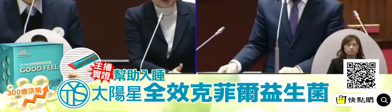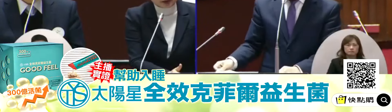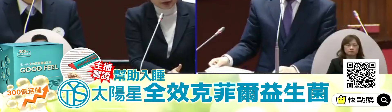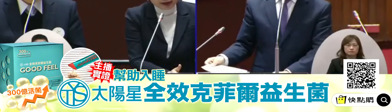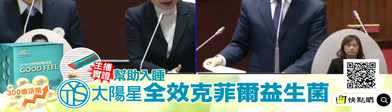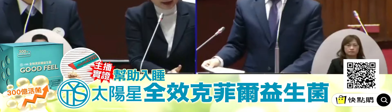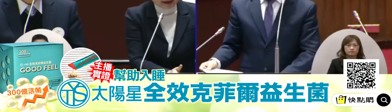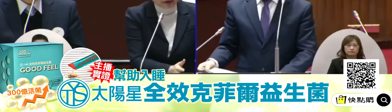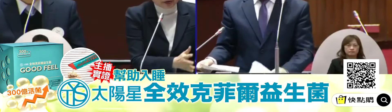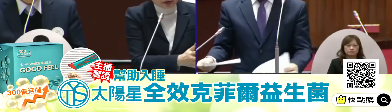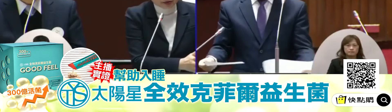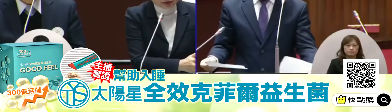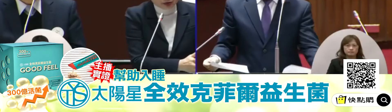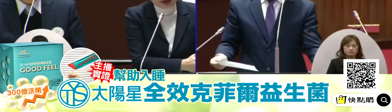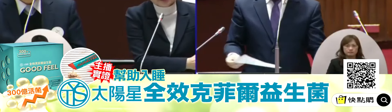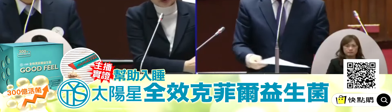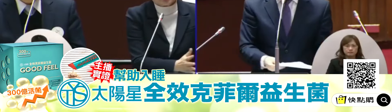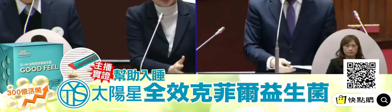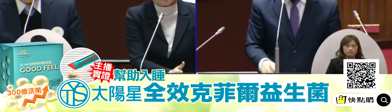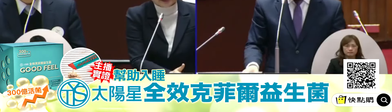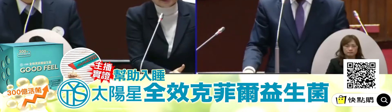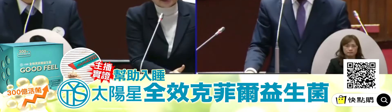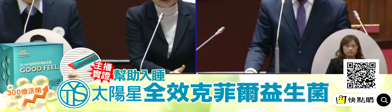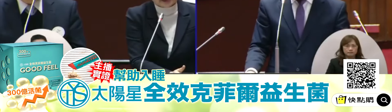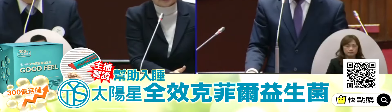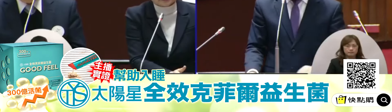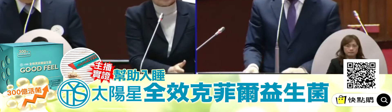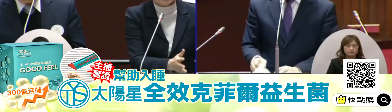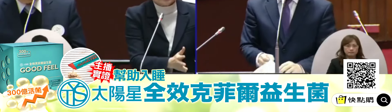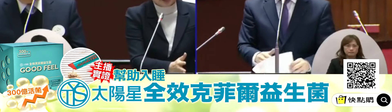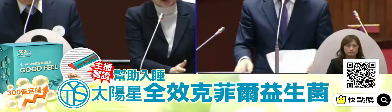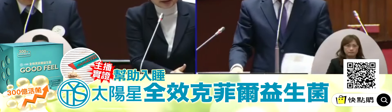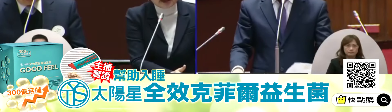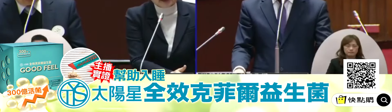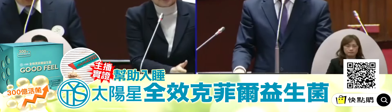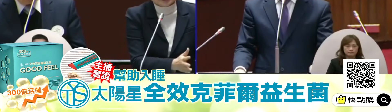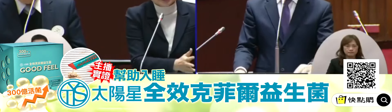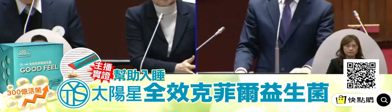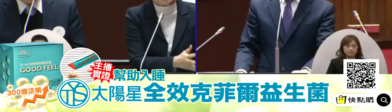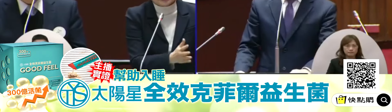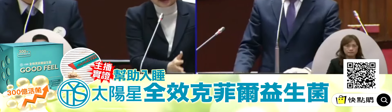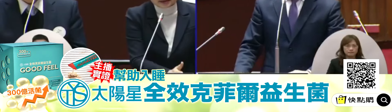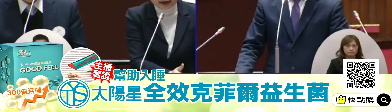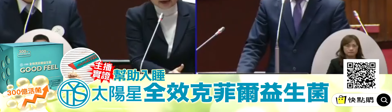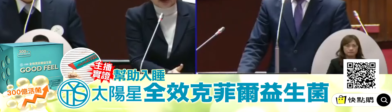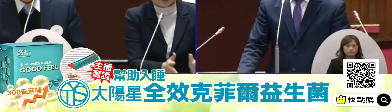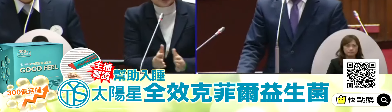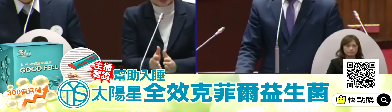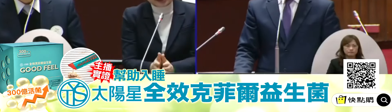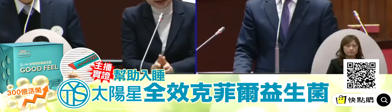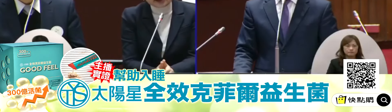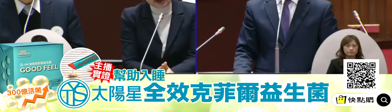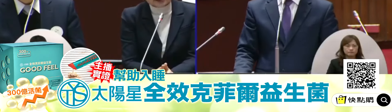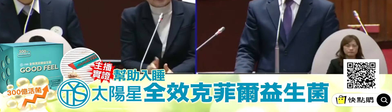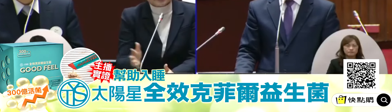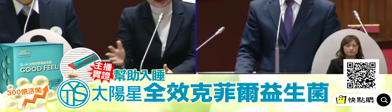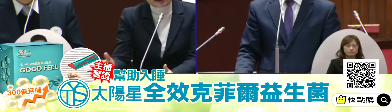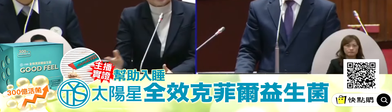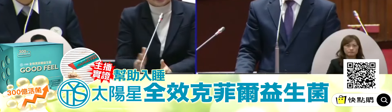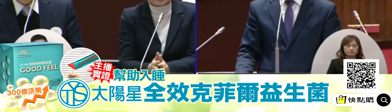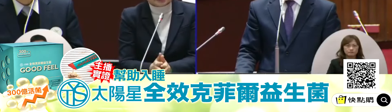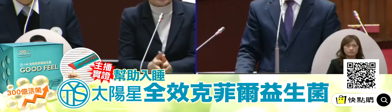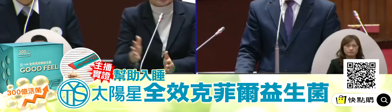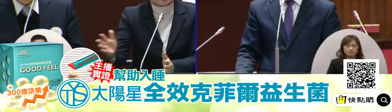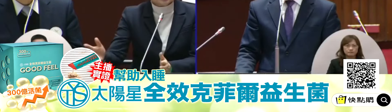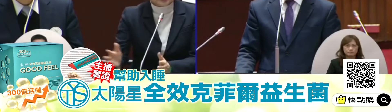个委员现在看到都是确实过去有发生一些案子，然后减调已经来协调，所以现在看